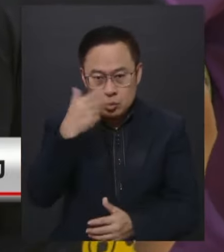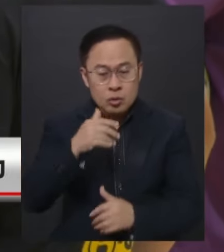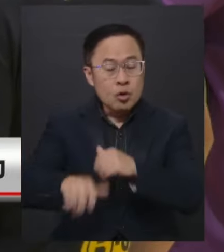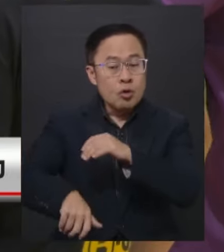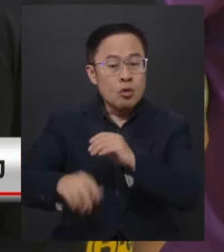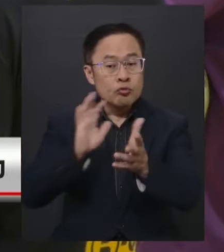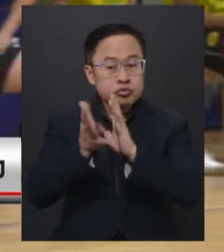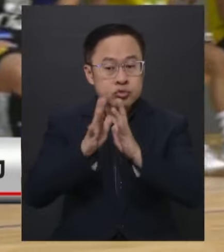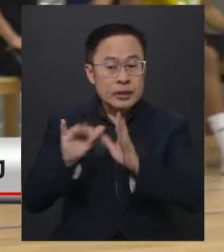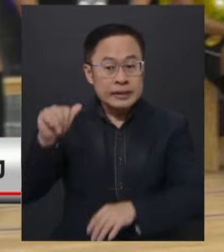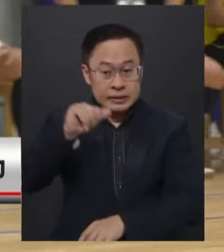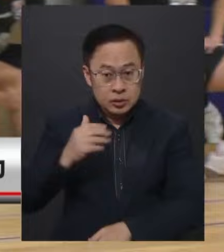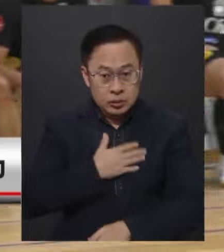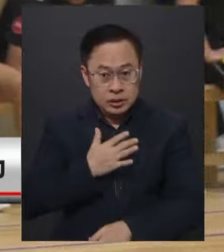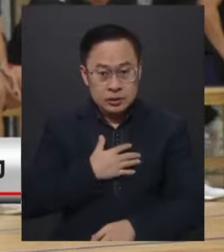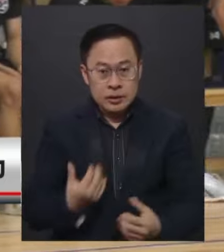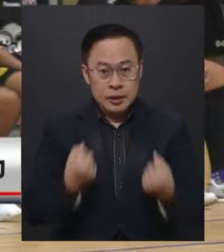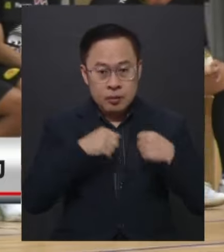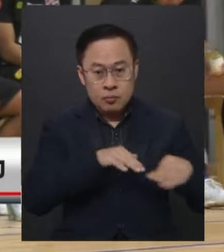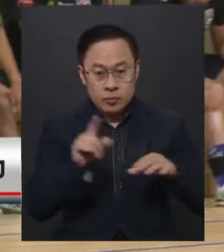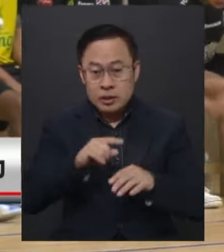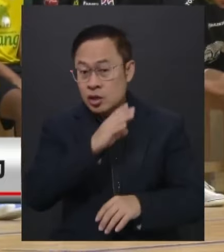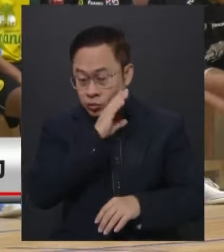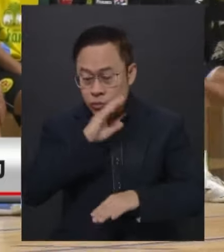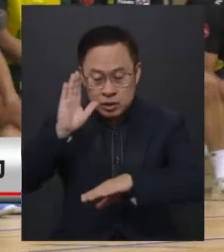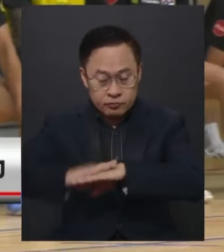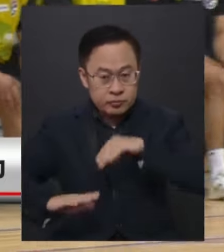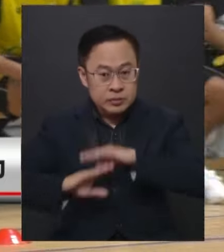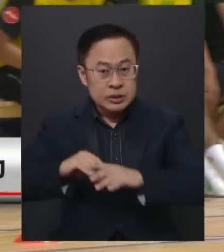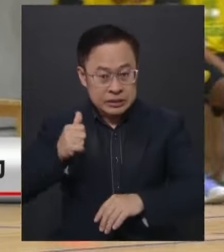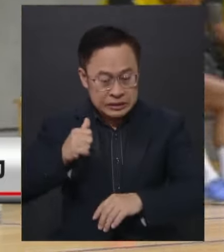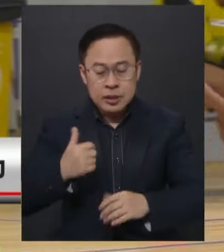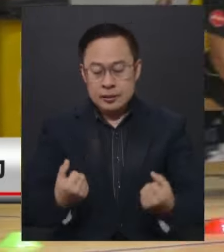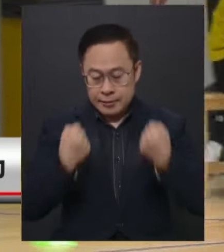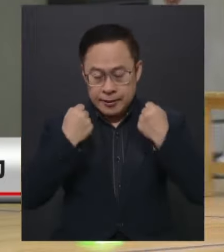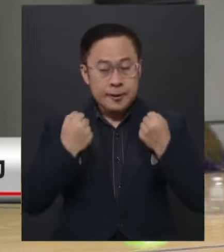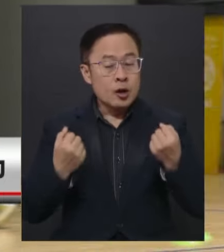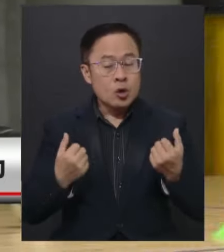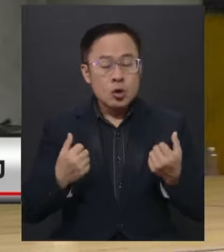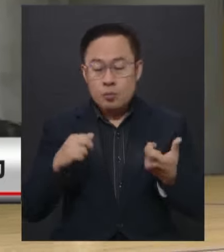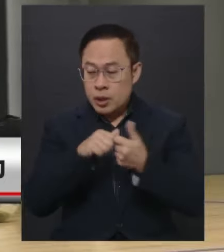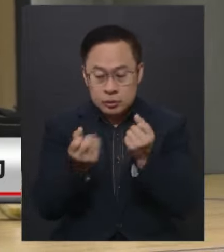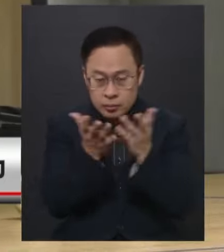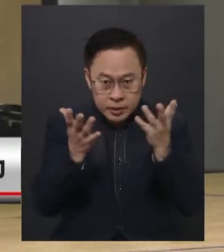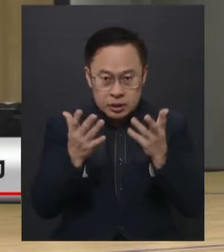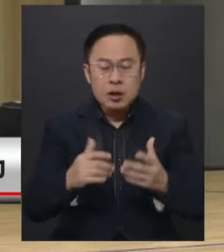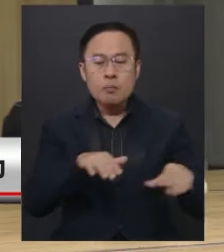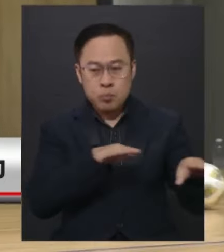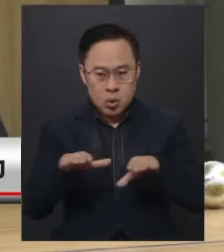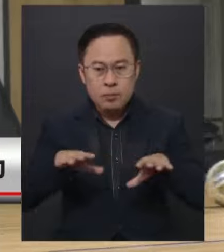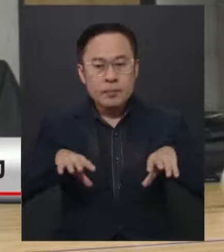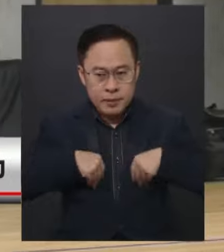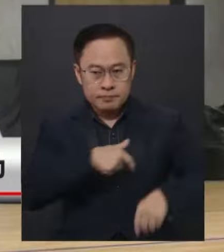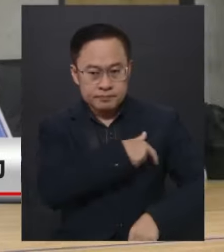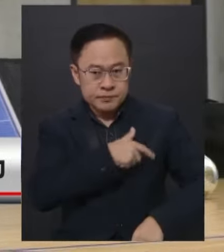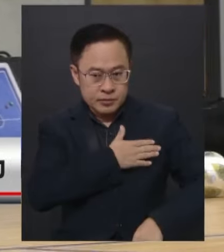งัดศักยภาพออกมาได้ขนาดไหนถ้าผมยังโชว์ฝีเท้าได้อยู่ก็พร้อมจะลงเล่นในนามทีมชาติต่อไปแต่ถ้าหากกรณีที่ไม่สามารถโชว์ผ